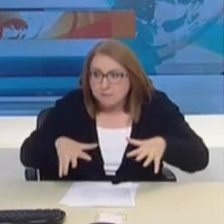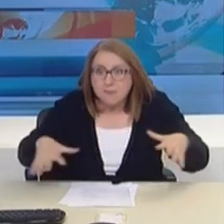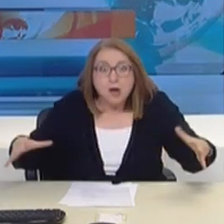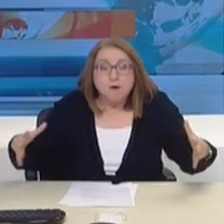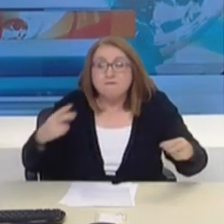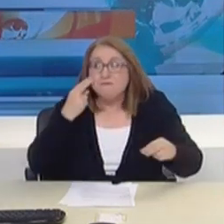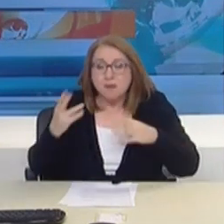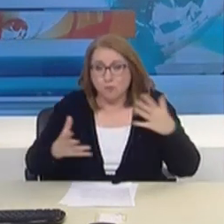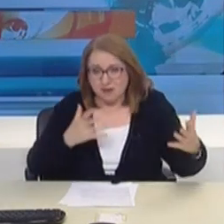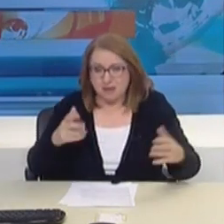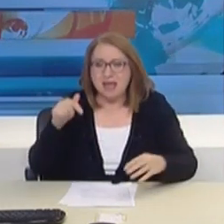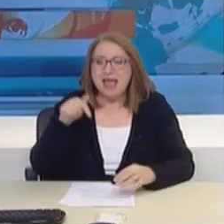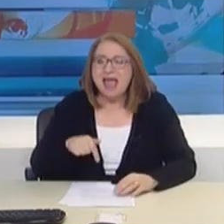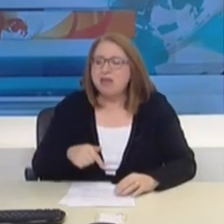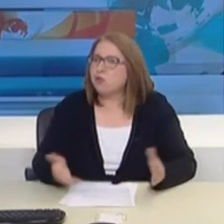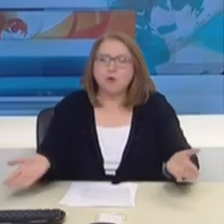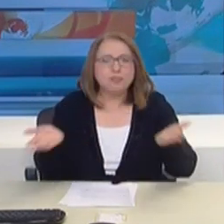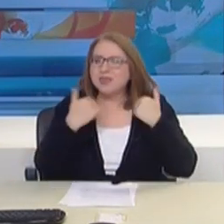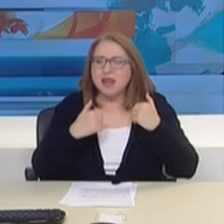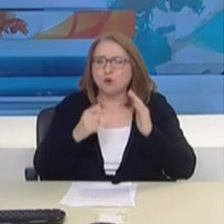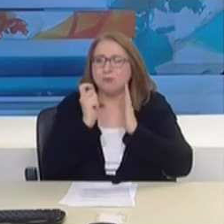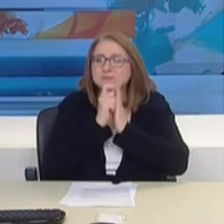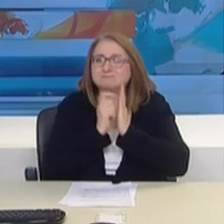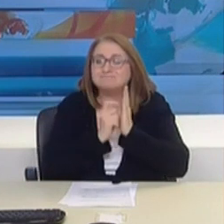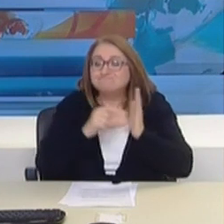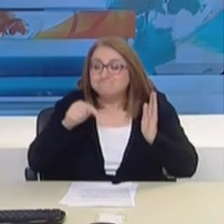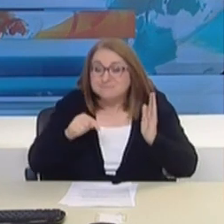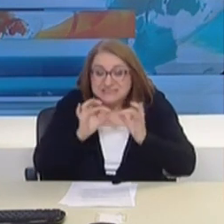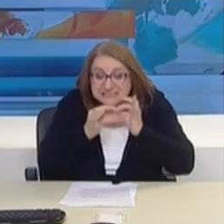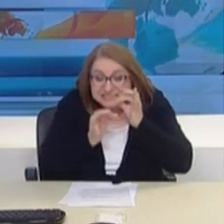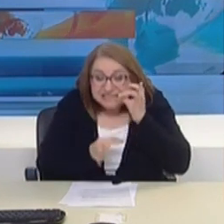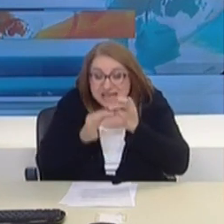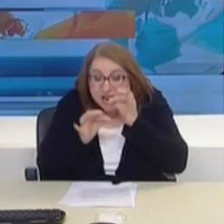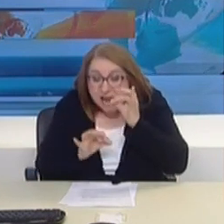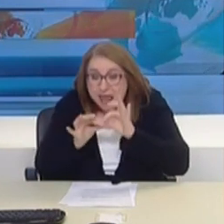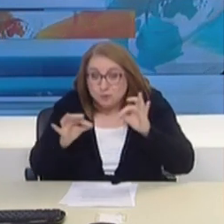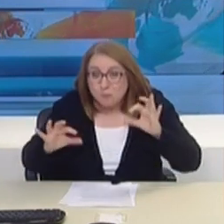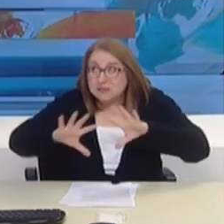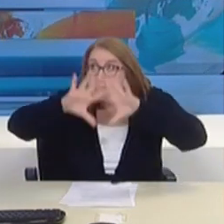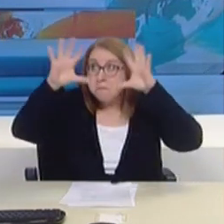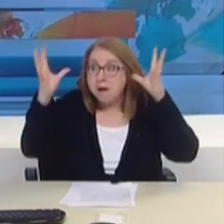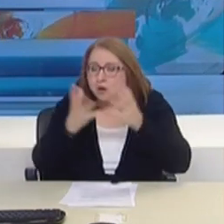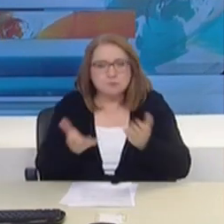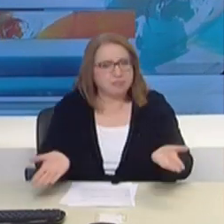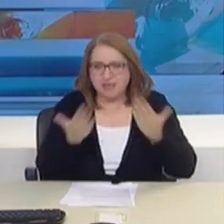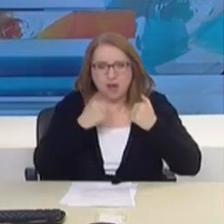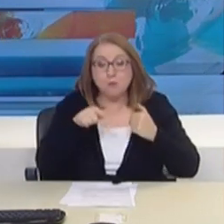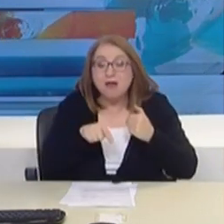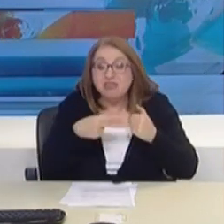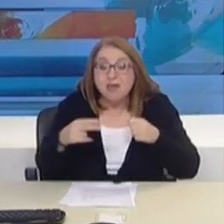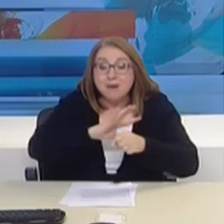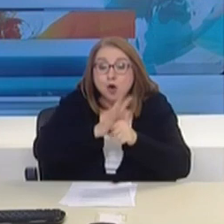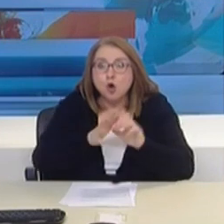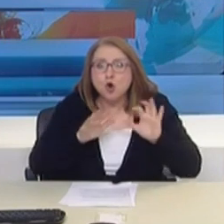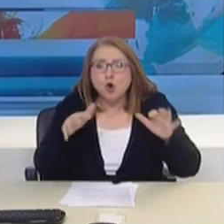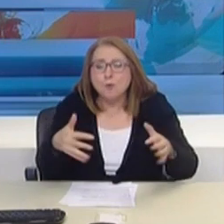δεν έχουμε καλά στοιχεία για πολλές πτυχές της τωρινής πανδημίας σε παγκόσμιο επίπεδο. Πολλές κρίσιμες